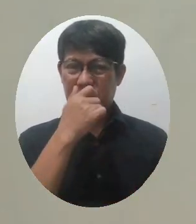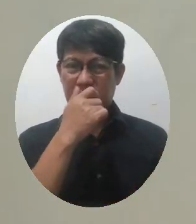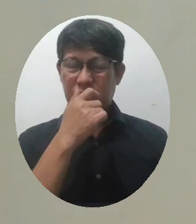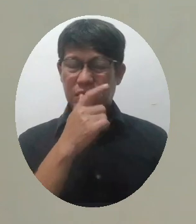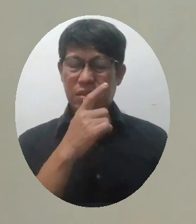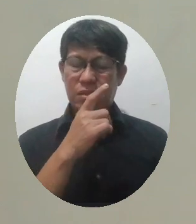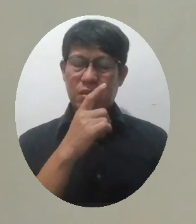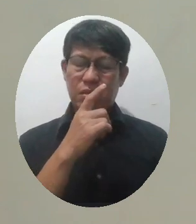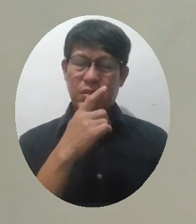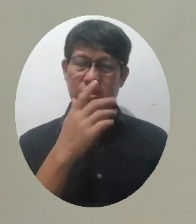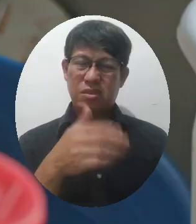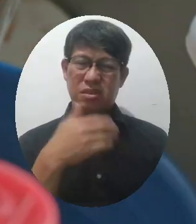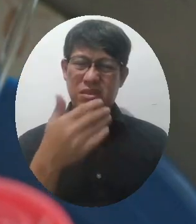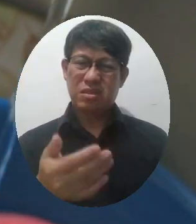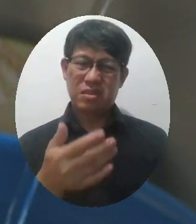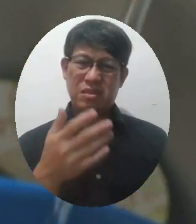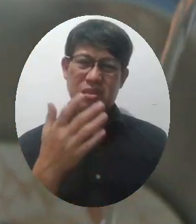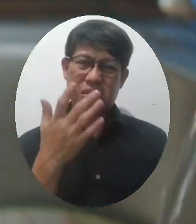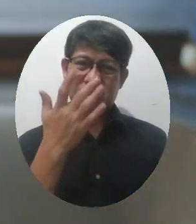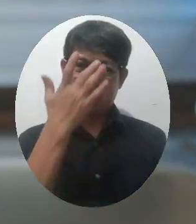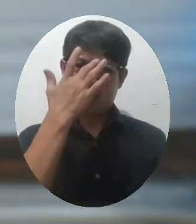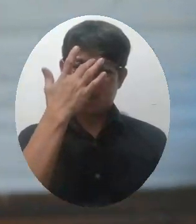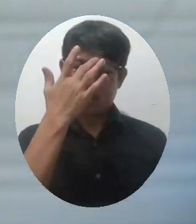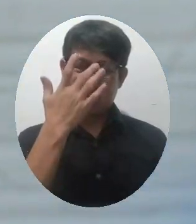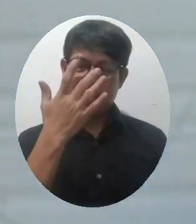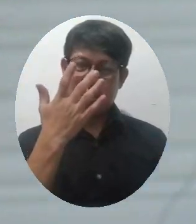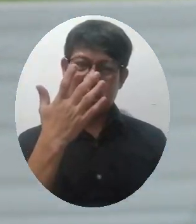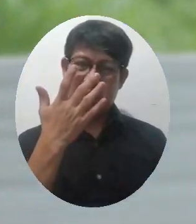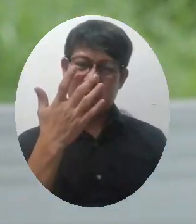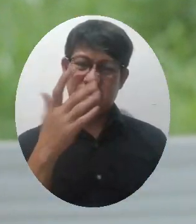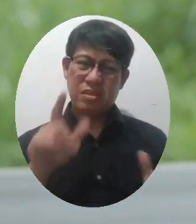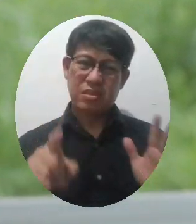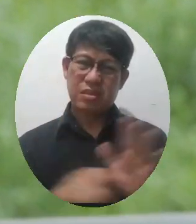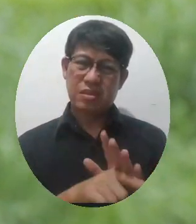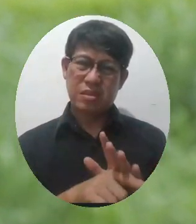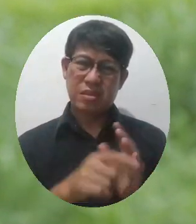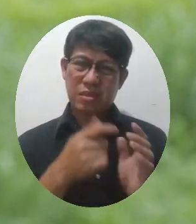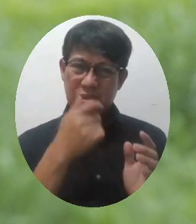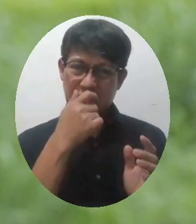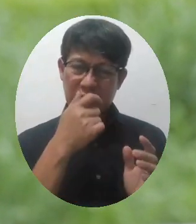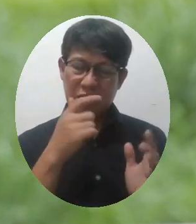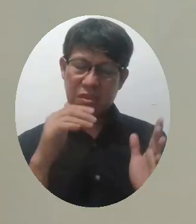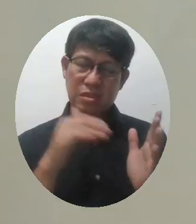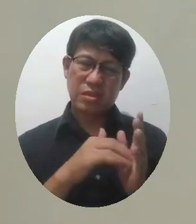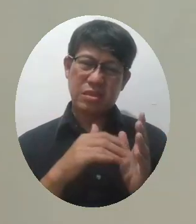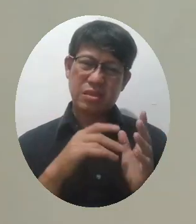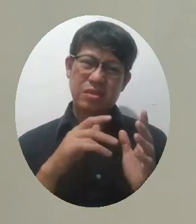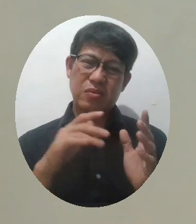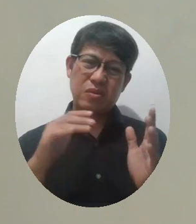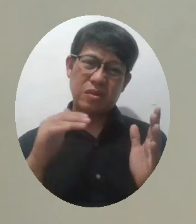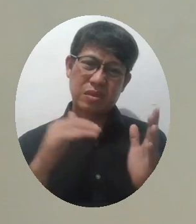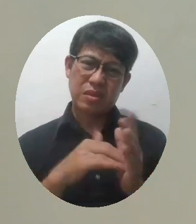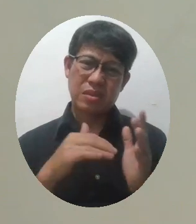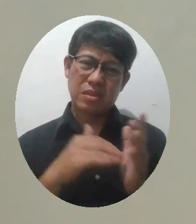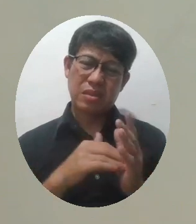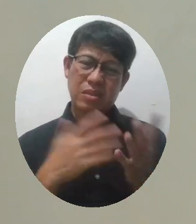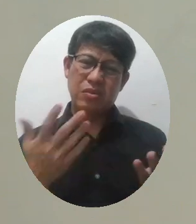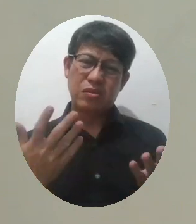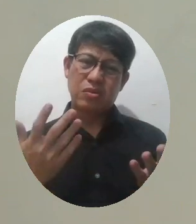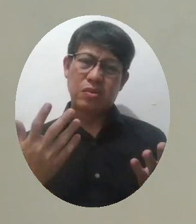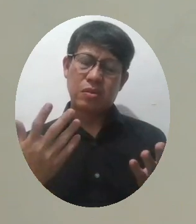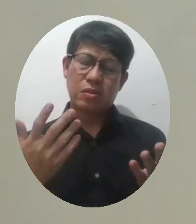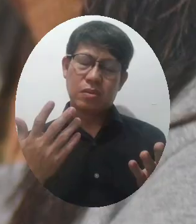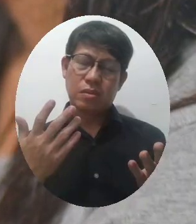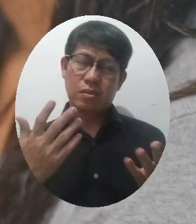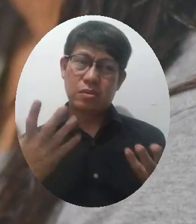po ako magsinga, na ano ko rin, yung kaya lang, nagkasakit ako nung nakaraan, nawala sa isip yung ano, na bawal suminga. Napipersa ko pa